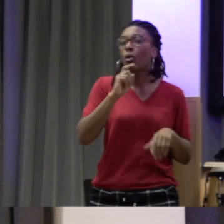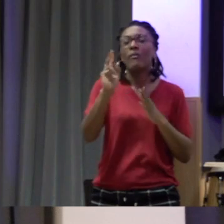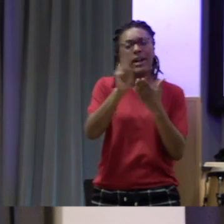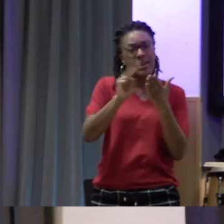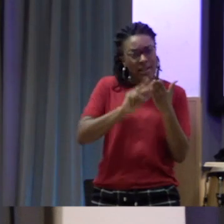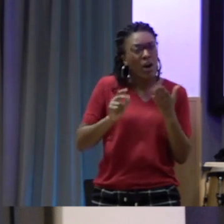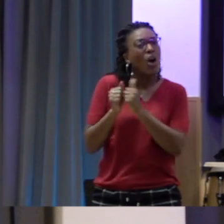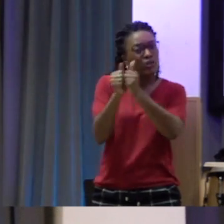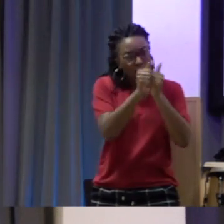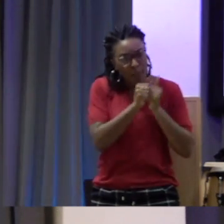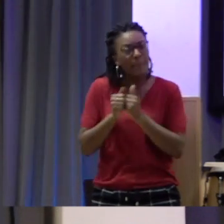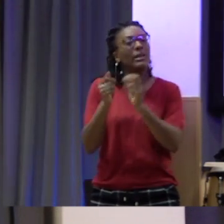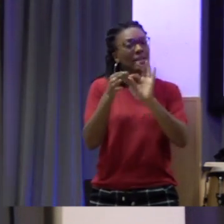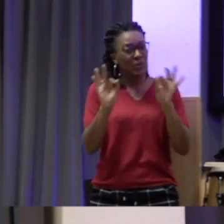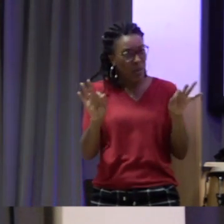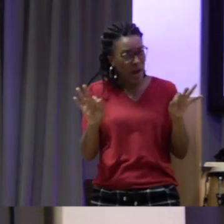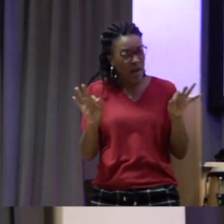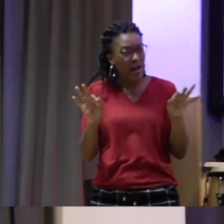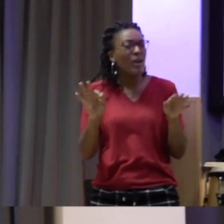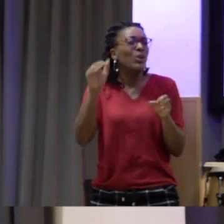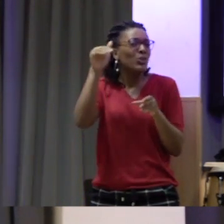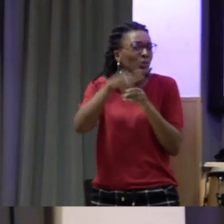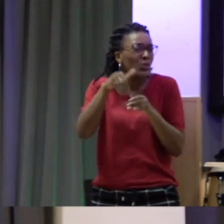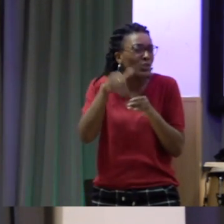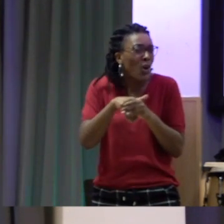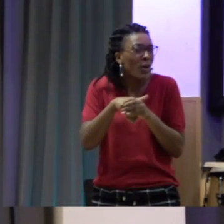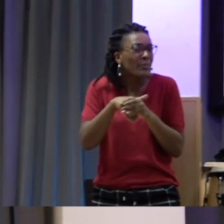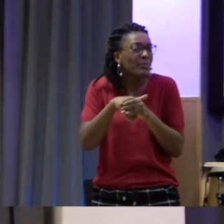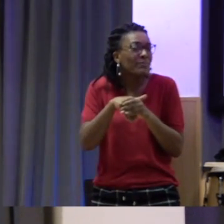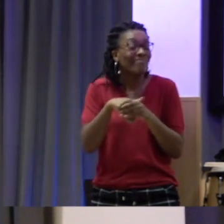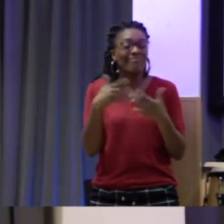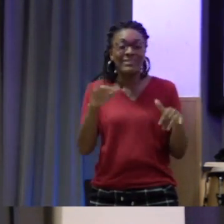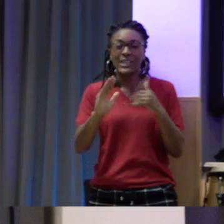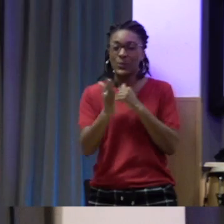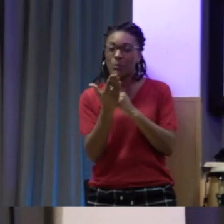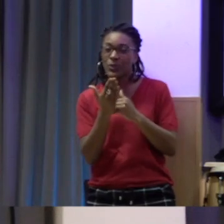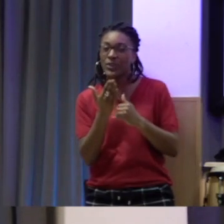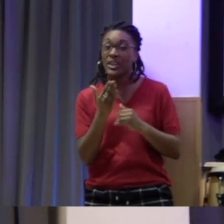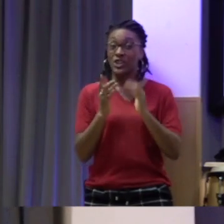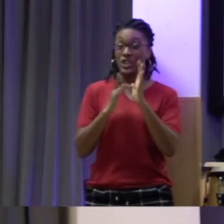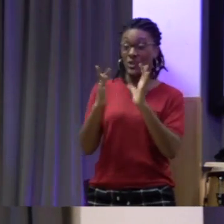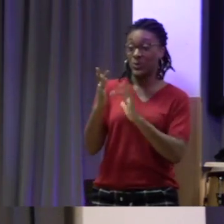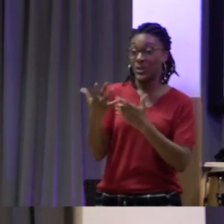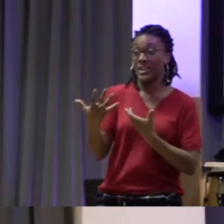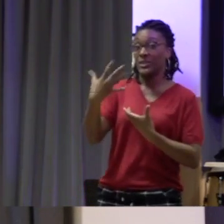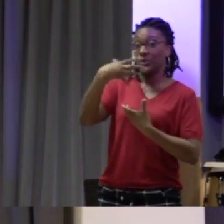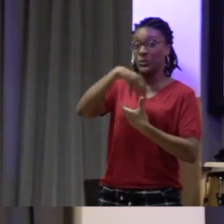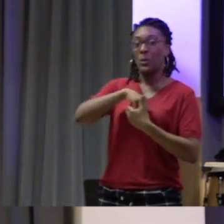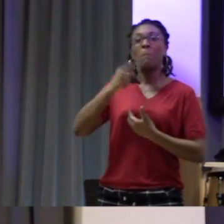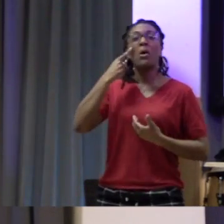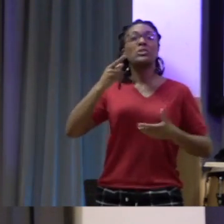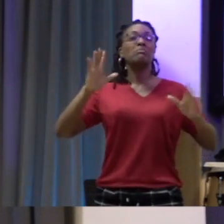lire, il nous rappelle qu'accepter Jésus-Christ n'est pas sans